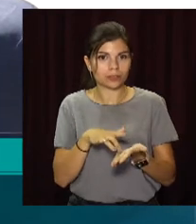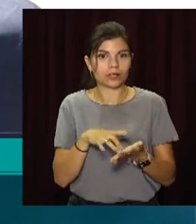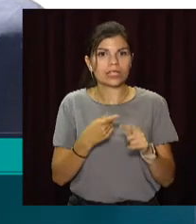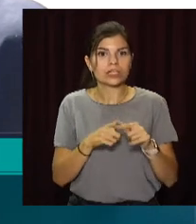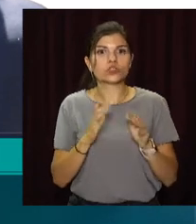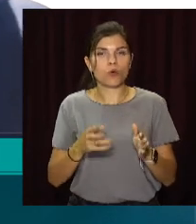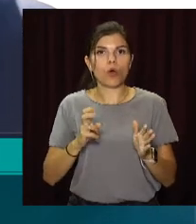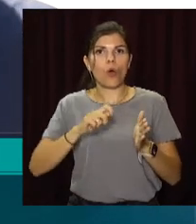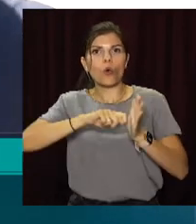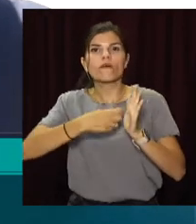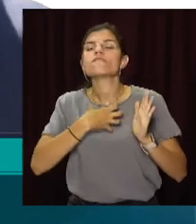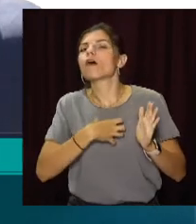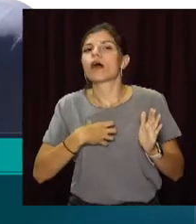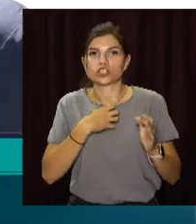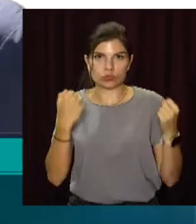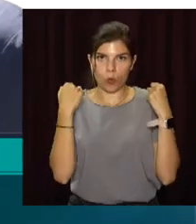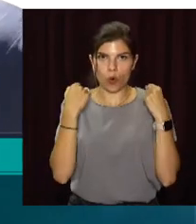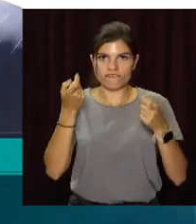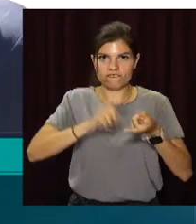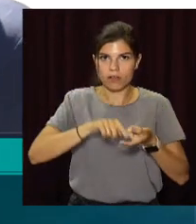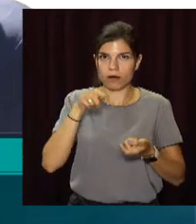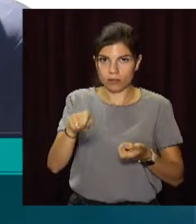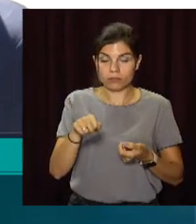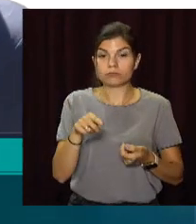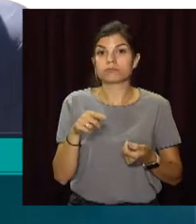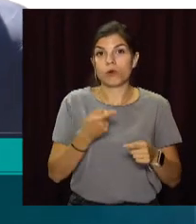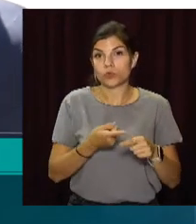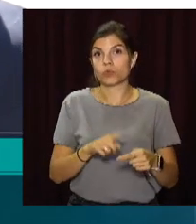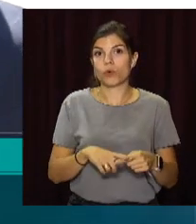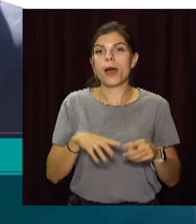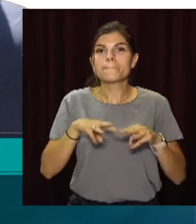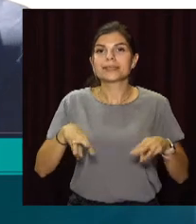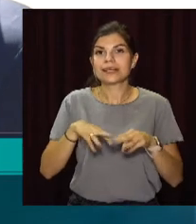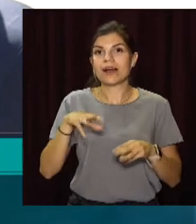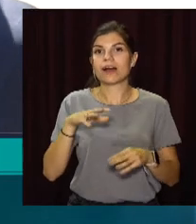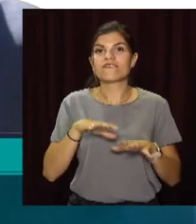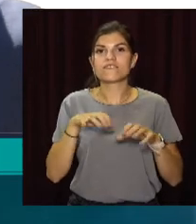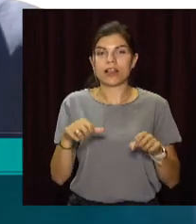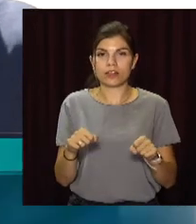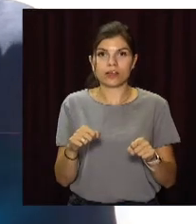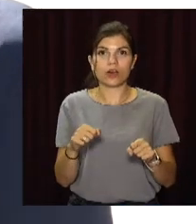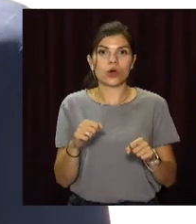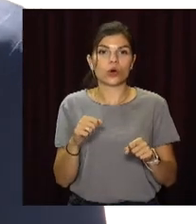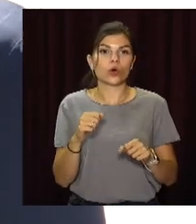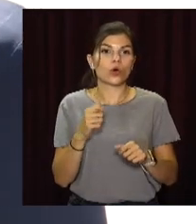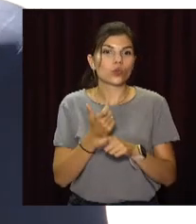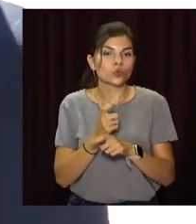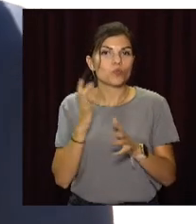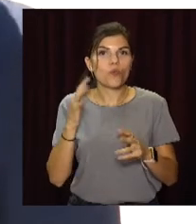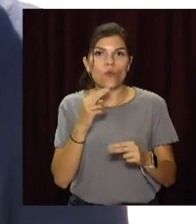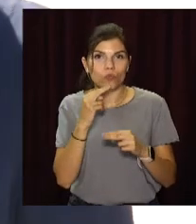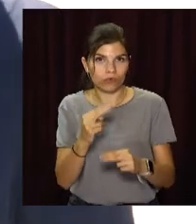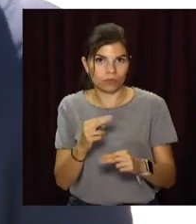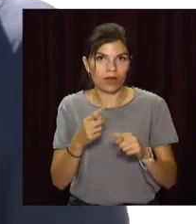буде ключовий об'єкт у спортивній інфраструктурі, тому міська влада дуже велику увагу приділяє